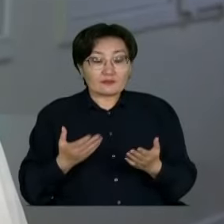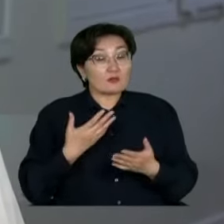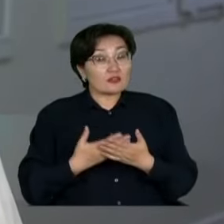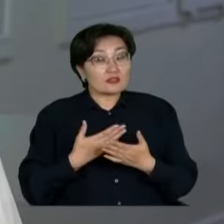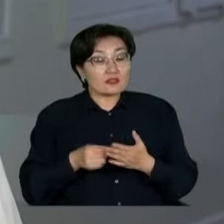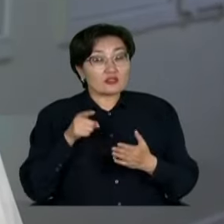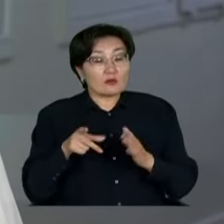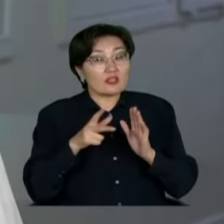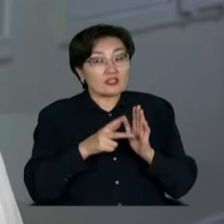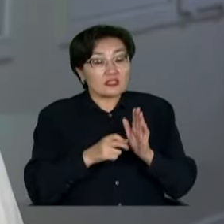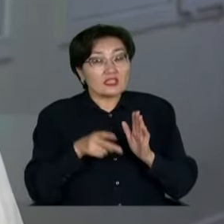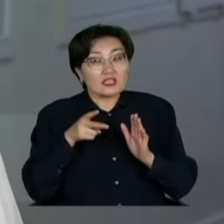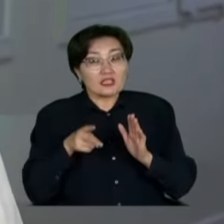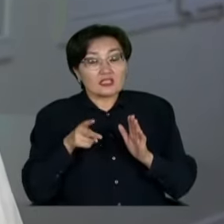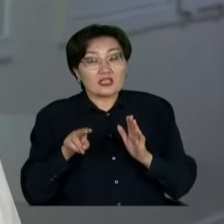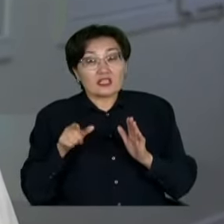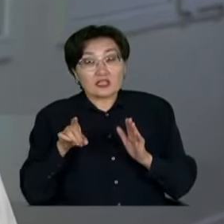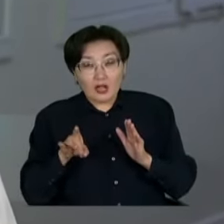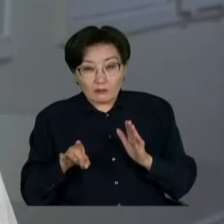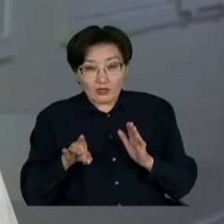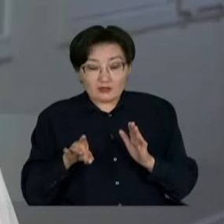примерно 1800-2000 граммға